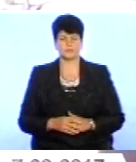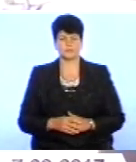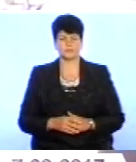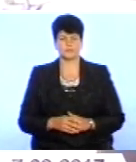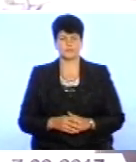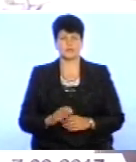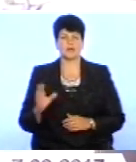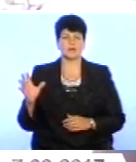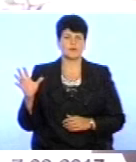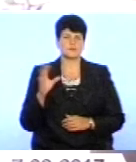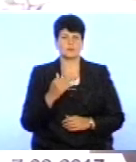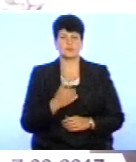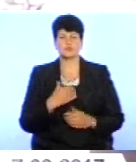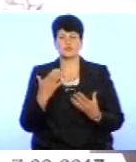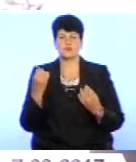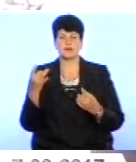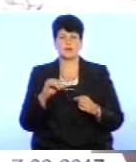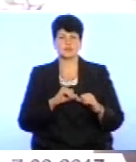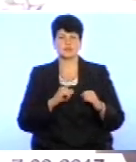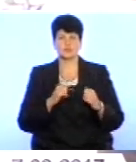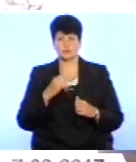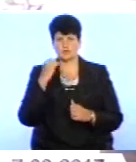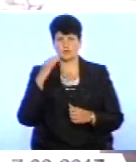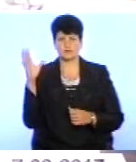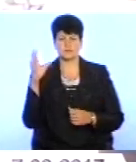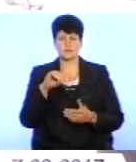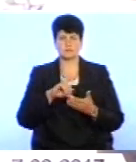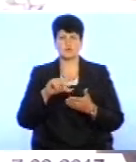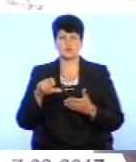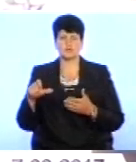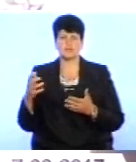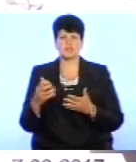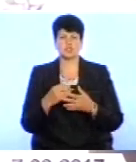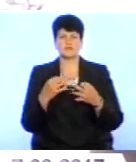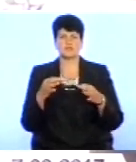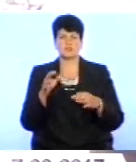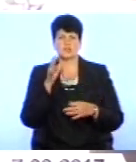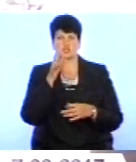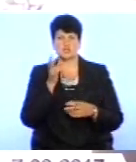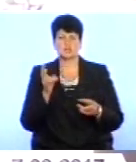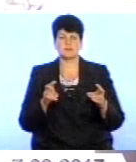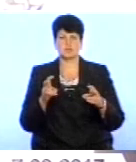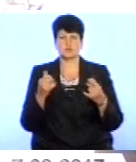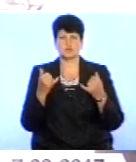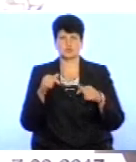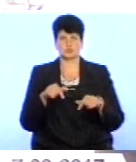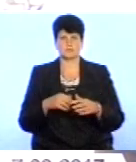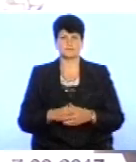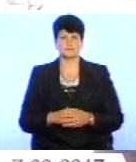всім хочу щиро подякувати всім присутнім, які знайшли вільний час і прийшли сьогодні